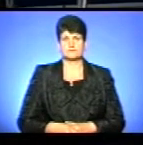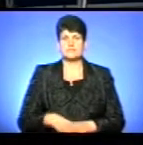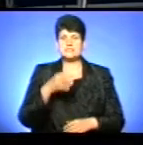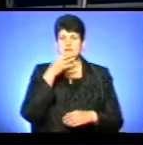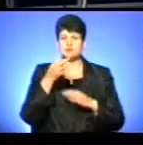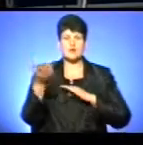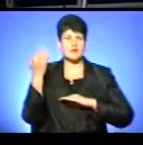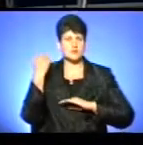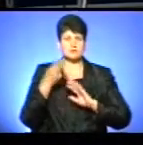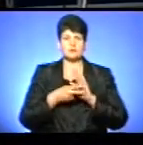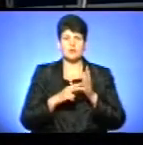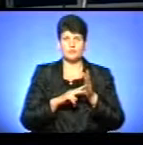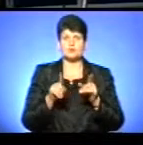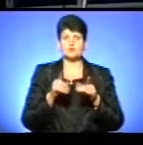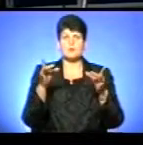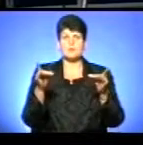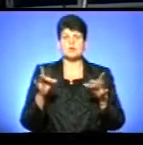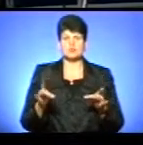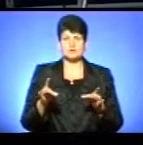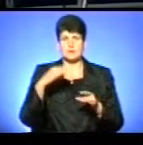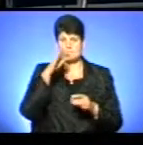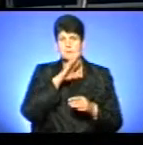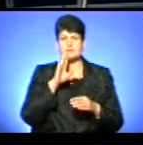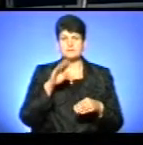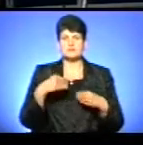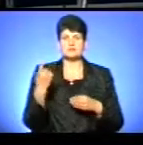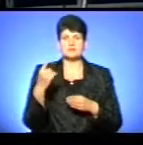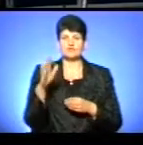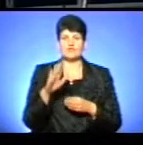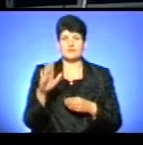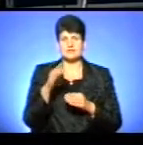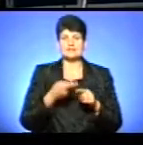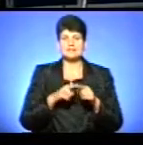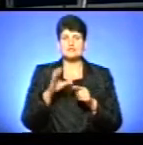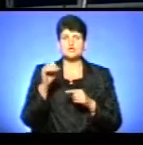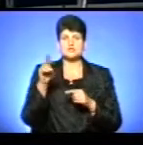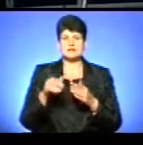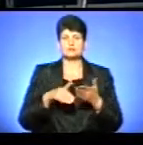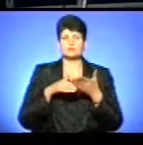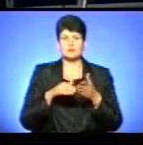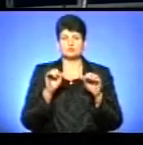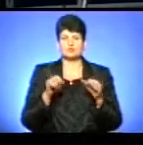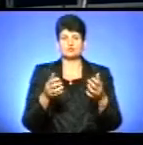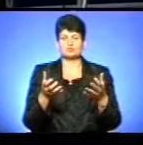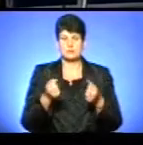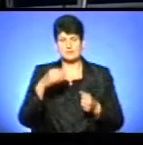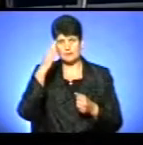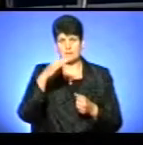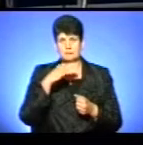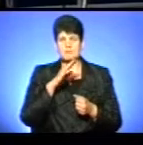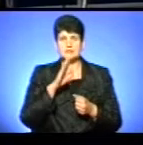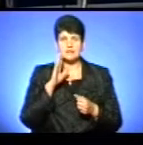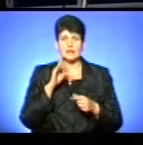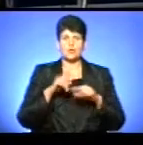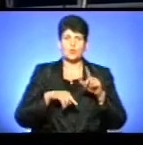Зазначу, раніше планували, що пакунки батькам немовлят вручатимуть з 1 вересня. Це соціальна допомога, яку зможуть отримати батьки, родичі